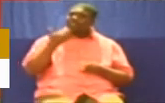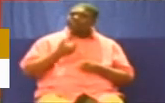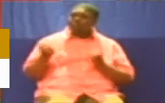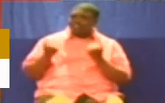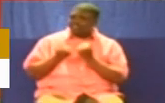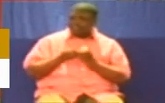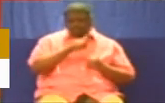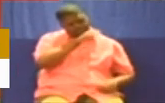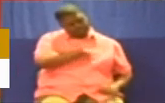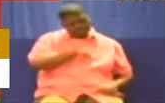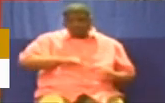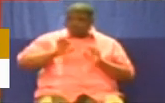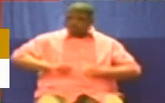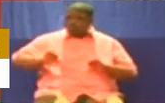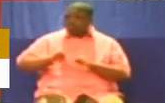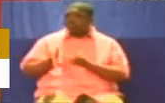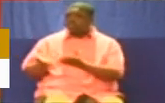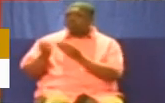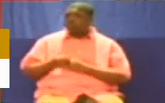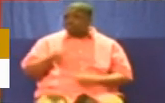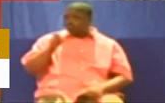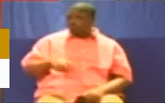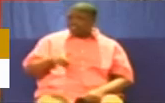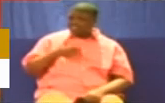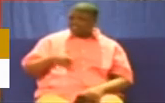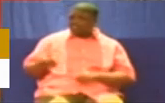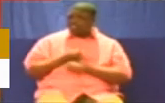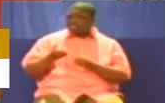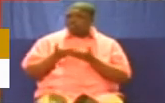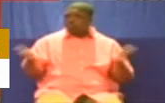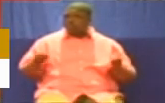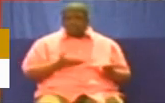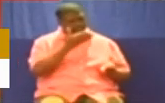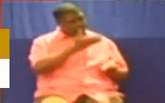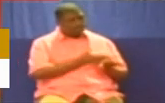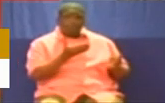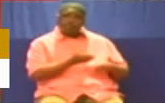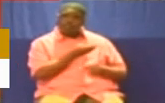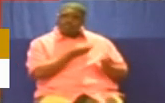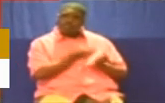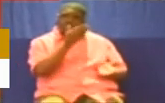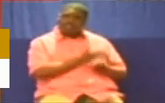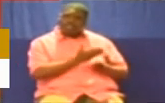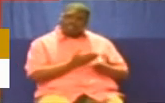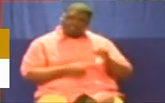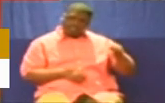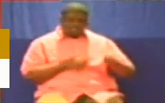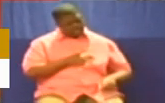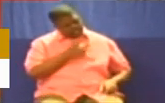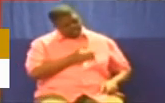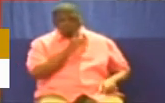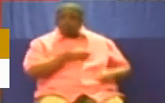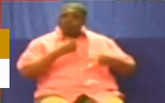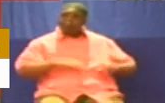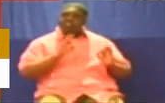tutengeneze mazingira mazuri ambayo yatamwezesha Mtanzania ajisikie kufanya kazi yoyote ambayo ni halali na apate kipato ambacho ni halali na ajisikie kwamba yuko huru